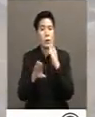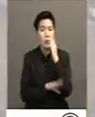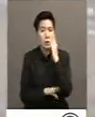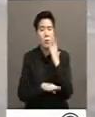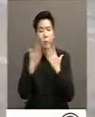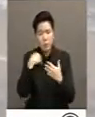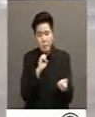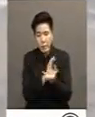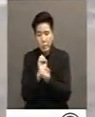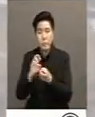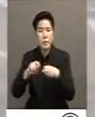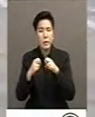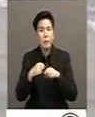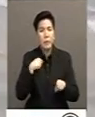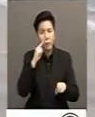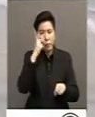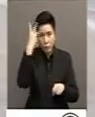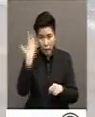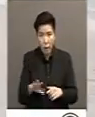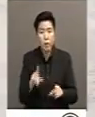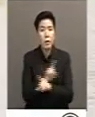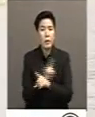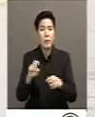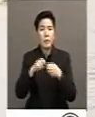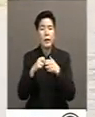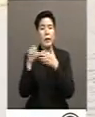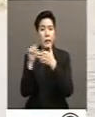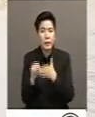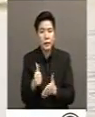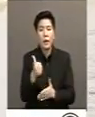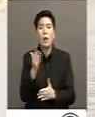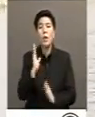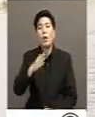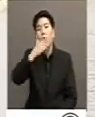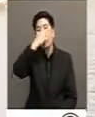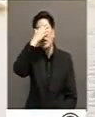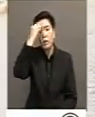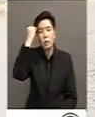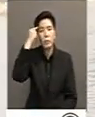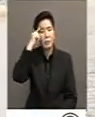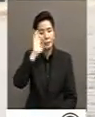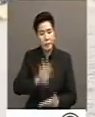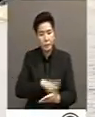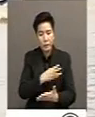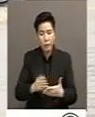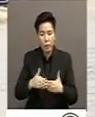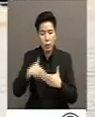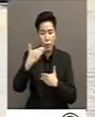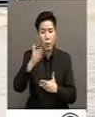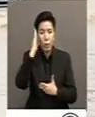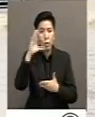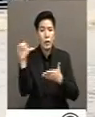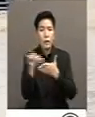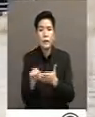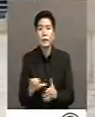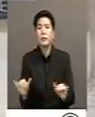ยเผชิญกับอุทกภัยครั้งใหญ่หลายครั้งนะครับแต่สถานการณ์คลี่คลายลงหลายคนอาจจะลืมเลือนนะครับถึงการวางแผนในการแก้ปัญหา